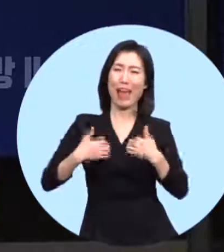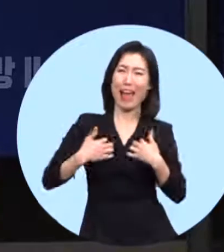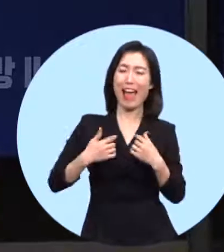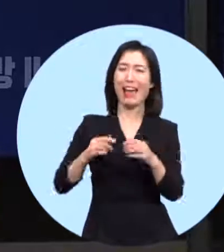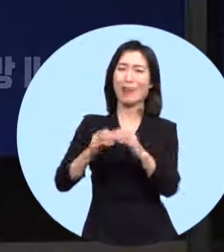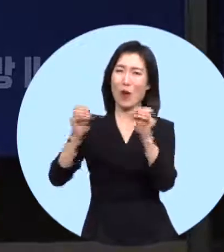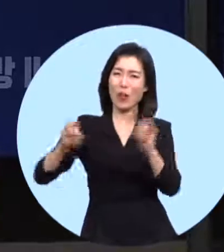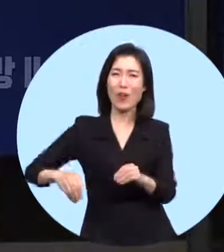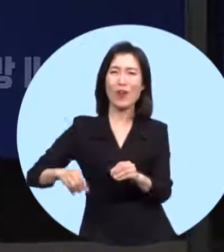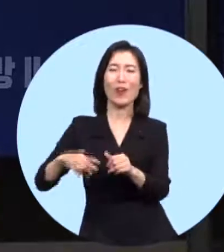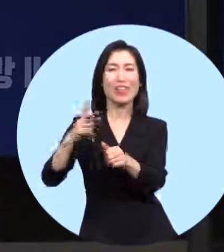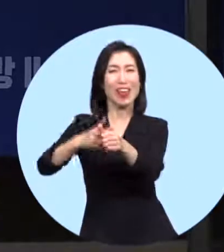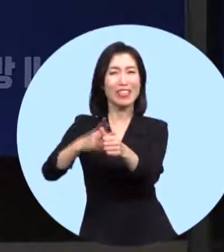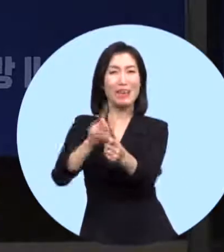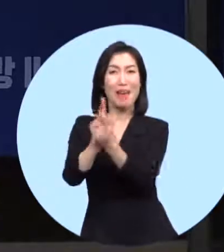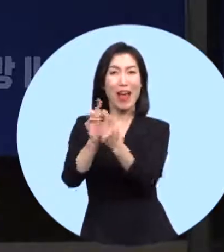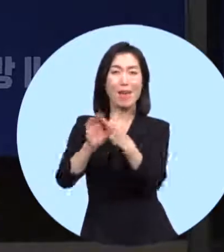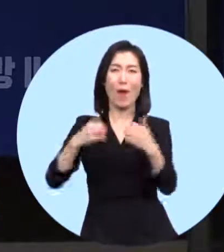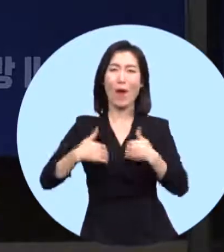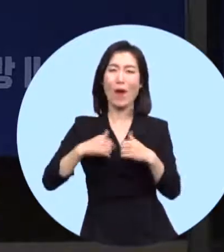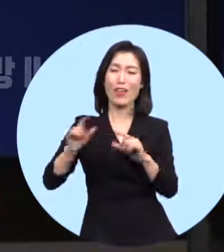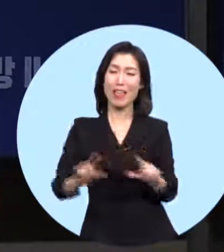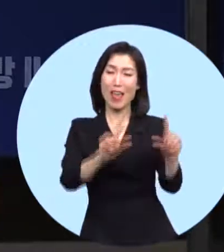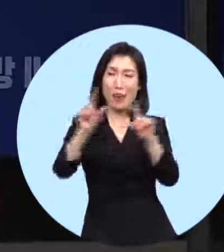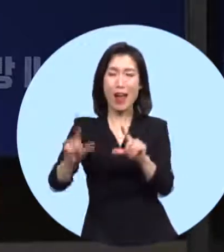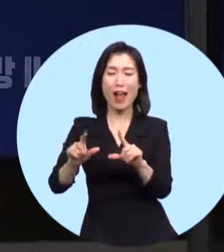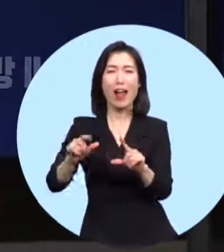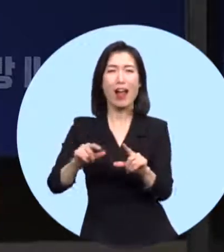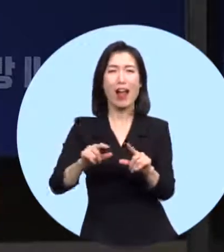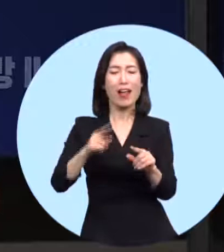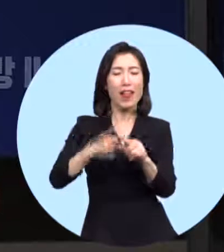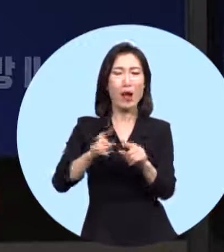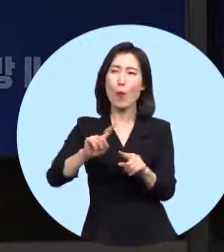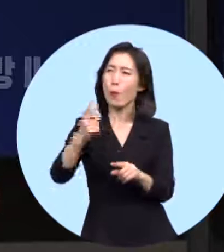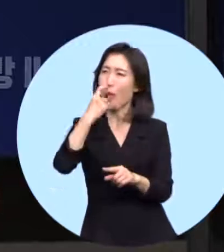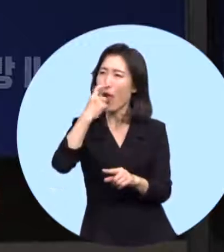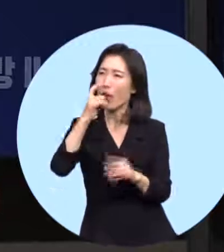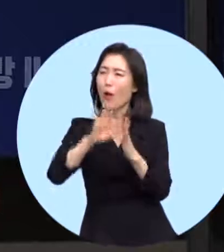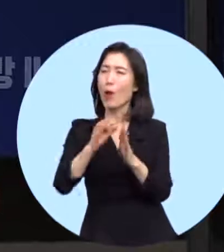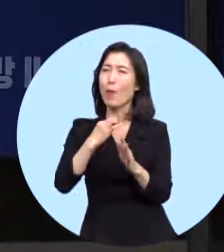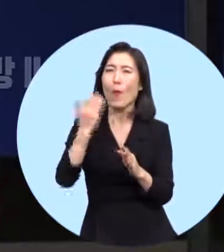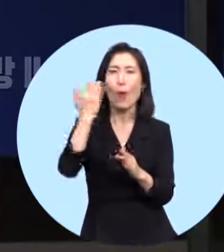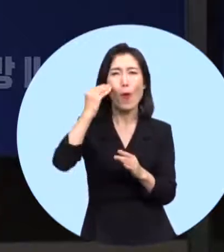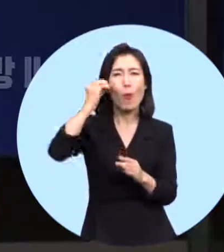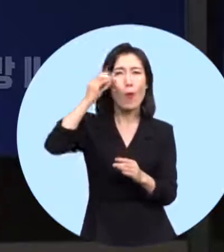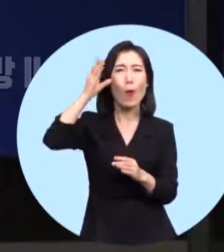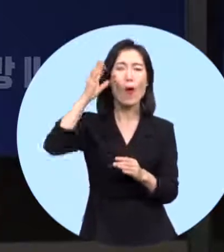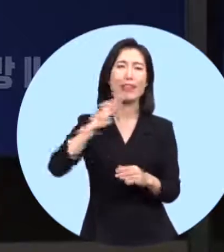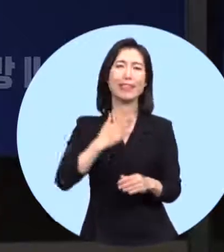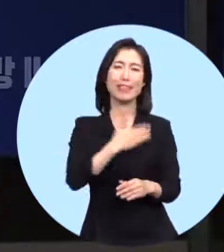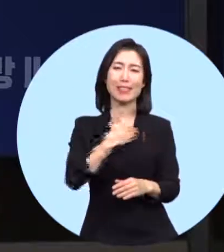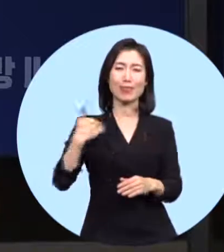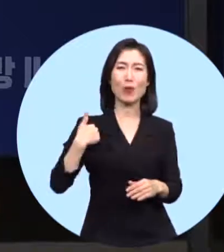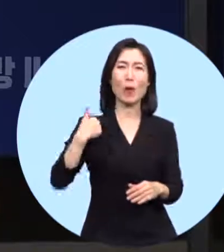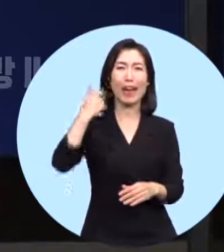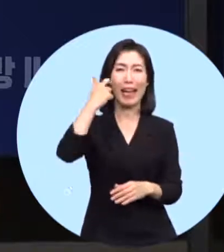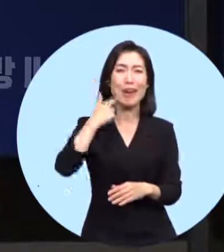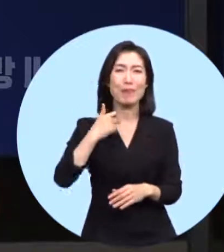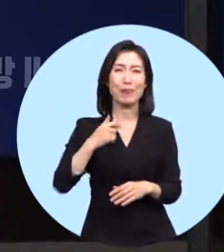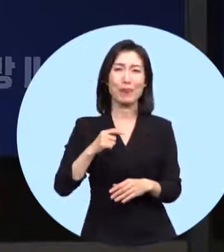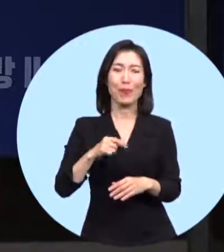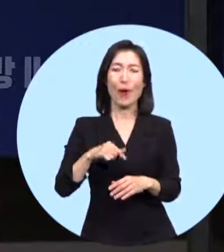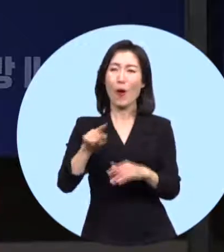강사 선생님들, 뭔가 내가 그래도 생활 속에서 뭔가 배우고 있다는 뿌듯함, 자신감, 그리고 그걸 통해서